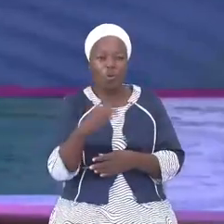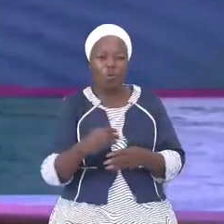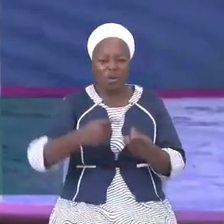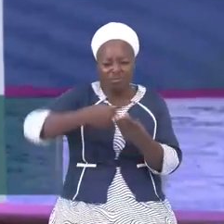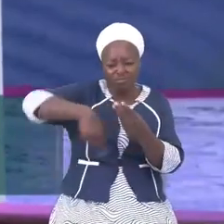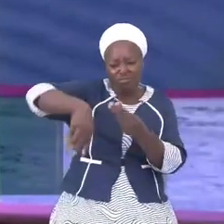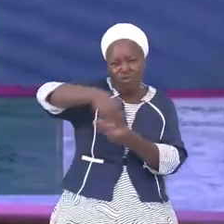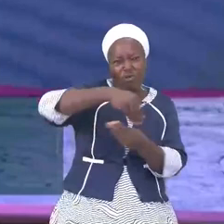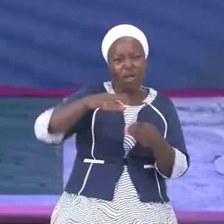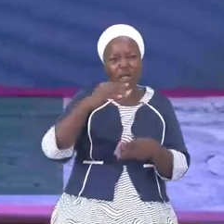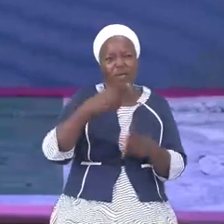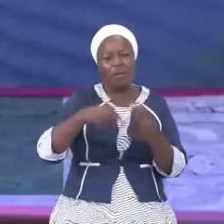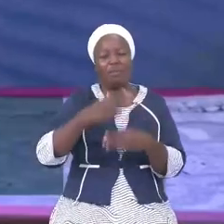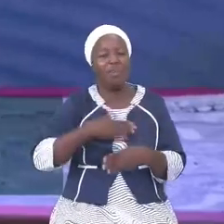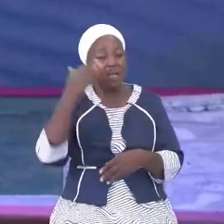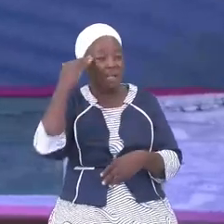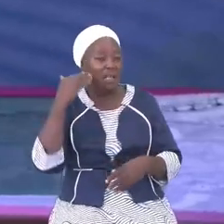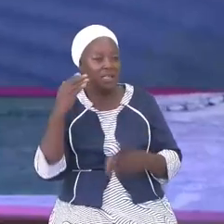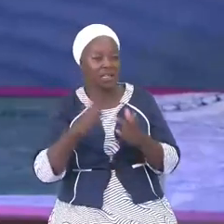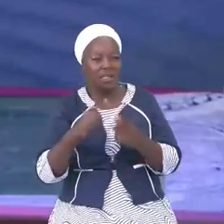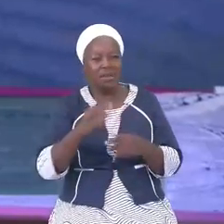Verset 7.